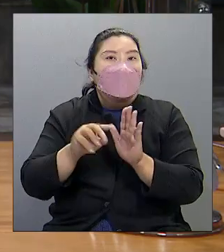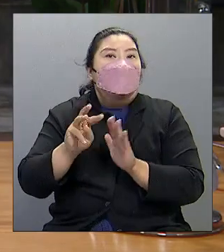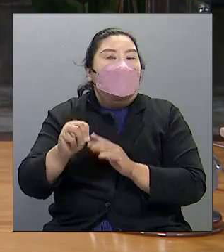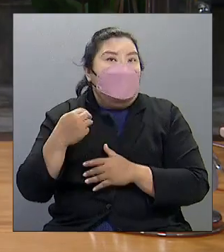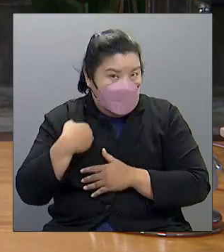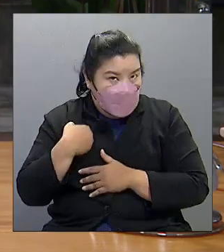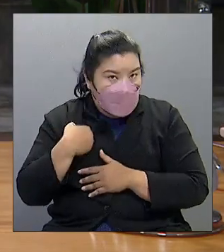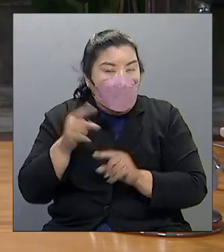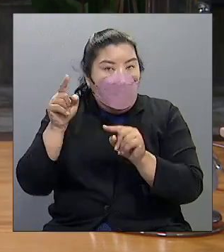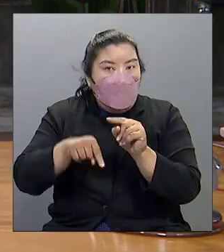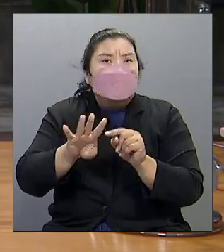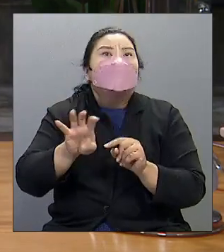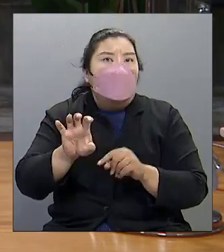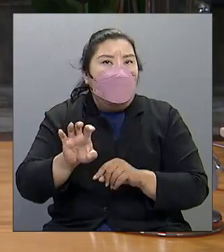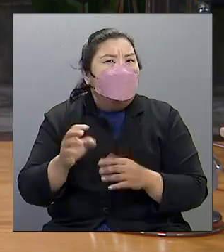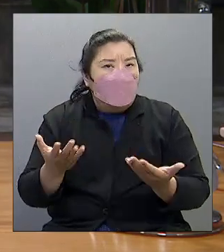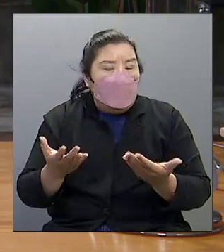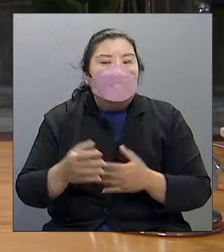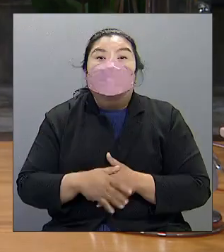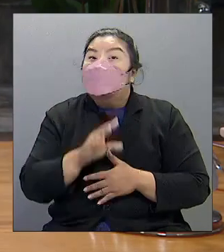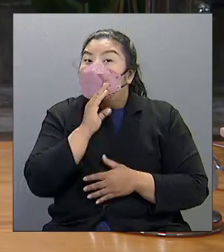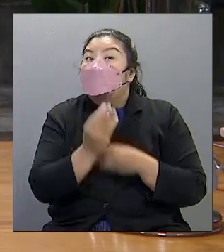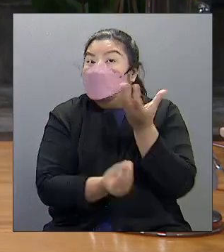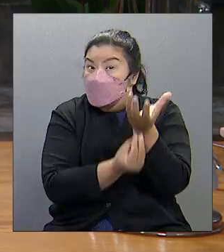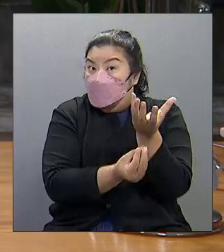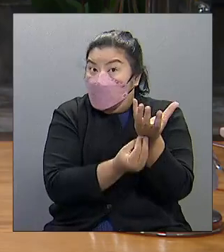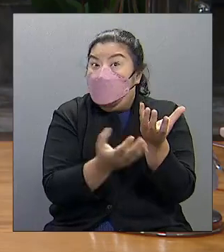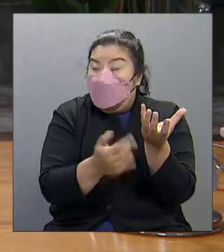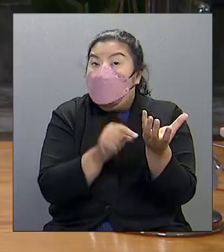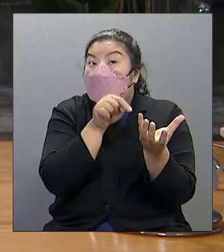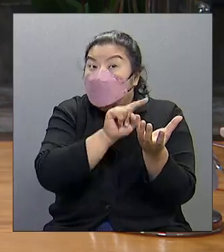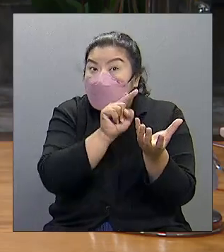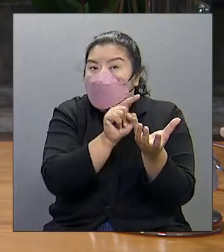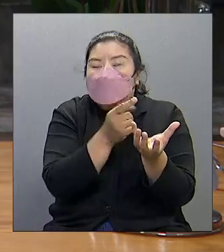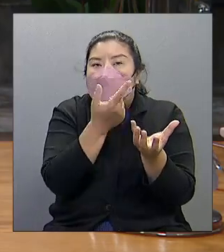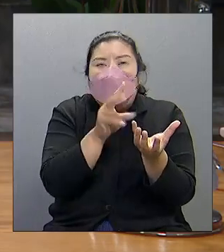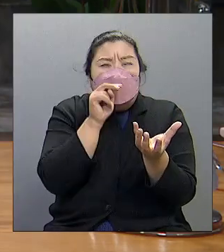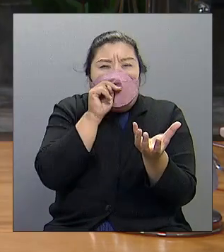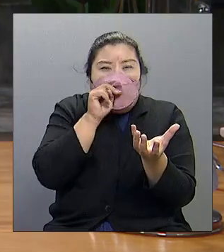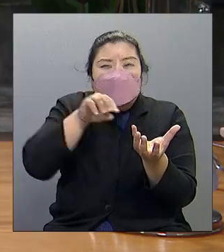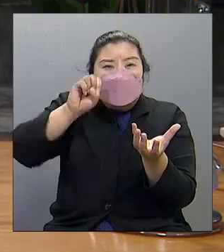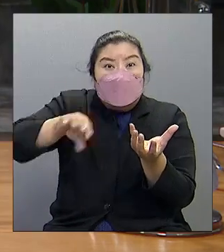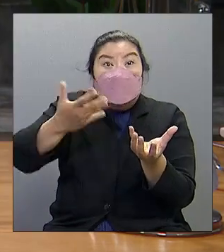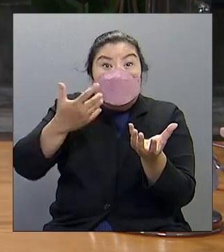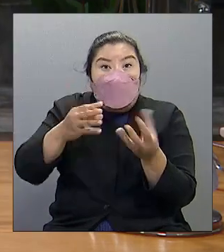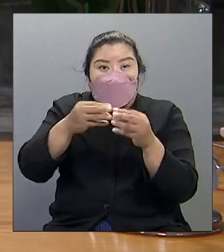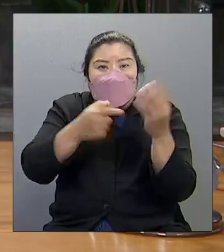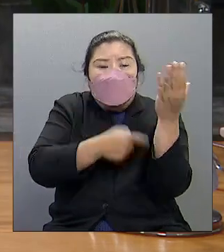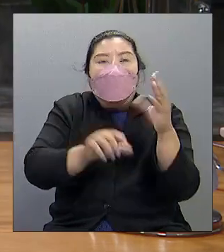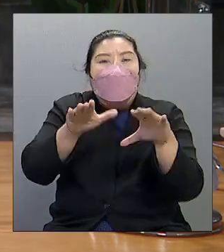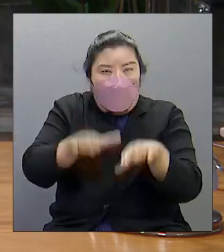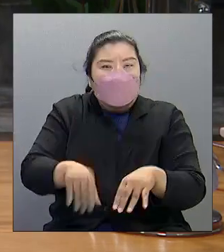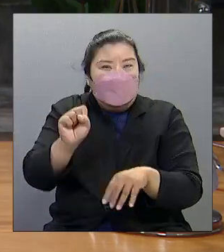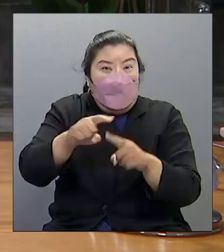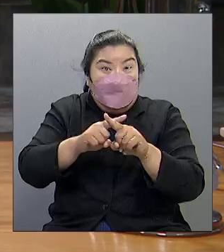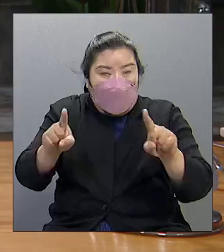มาณ 400 มลกรัมถึงแ้ว่าการต้มจะทำใหระดับขโรชเซีมหายไปและกยมอยู่เยอะค่ะอาจะตองระวังนะคะ